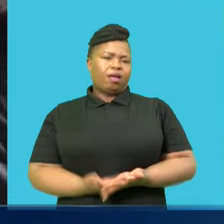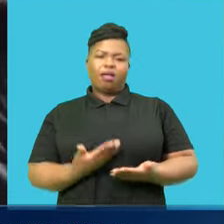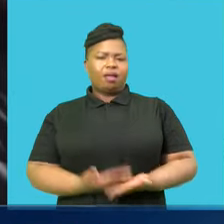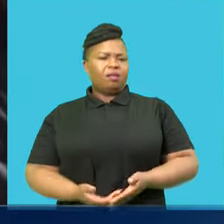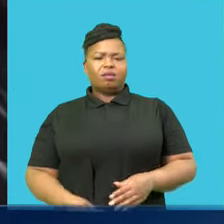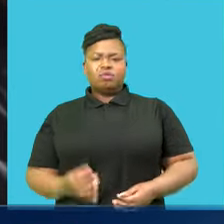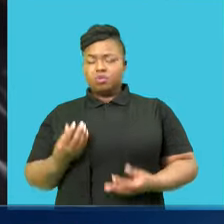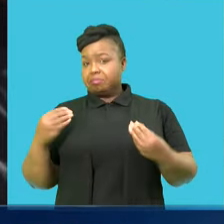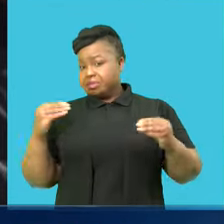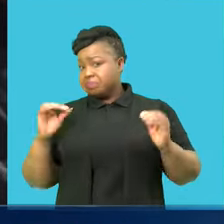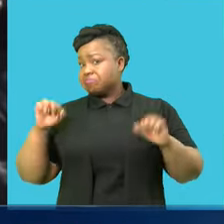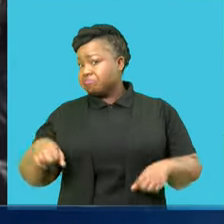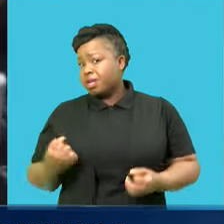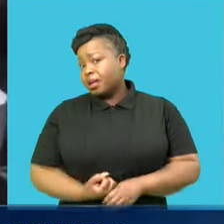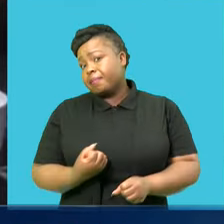barrier.